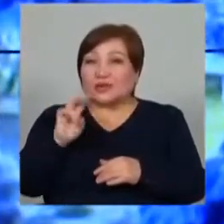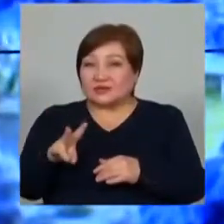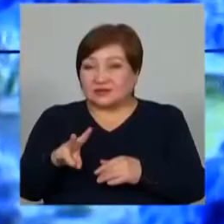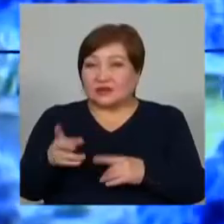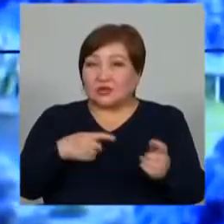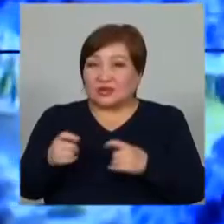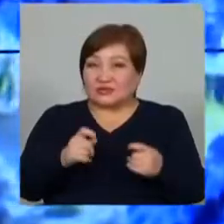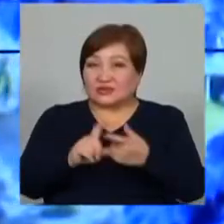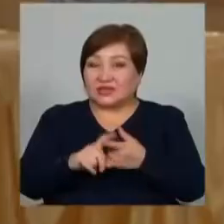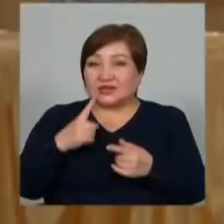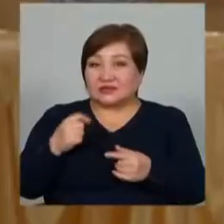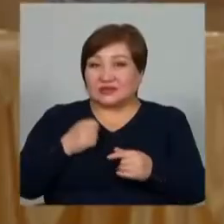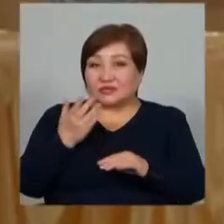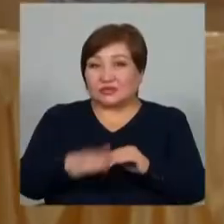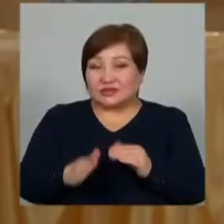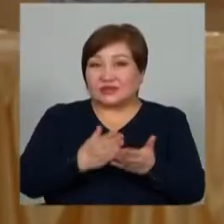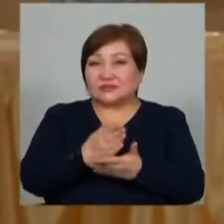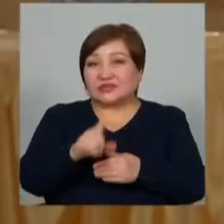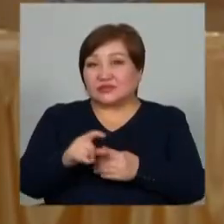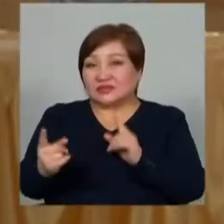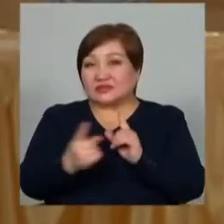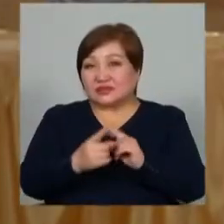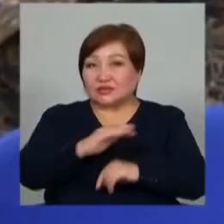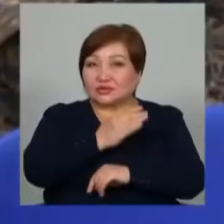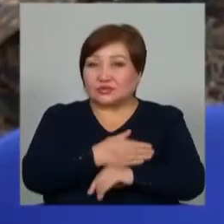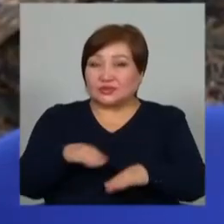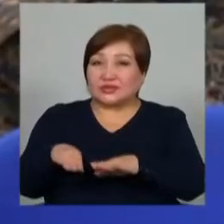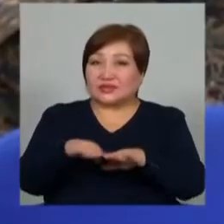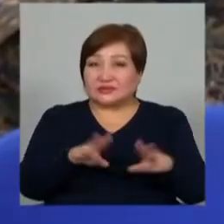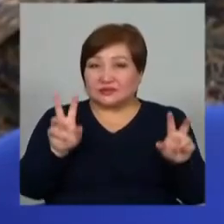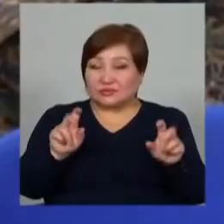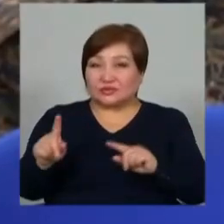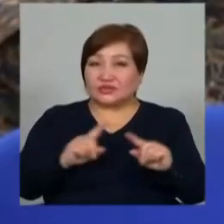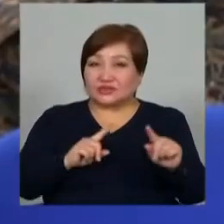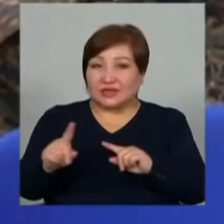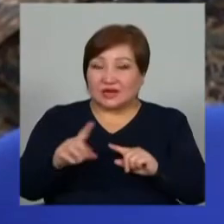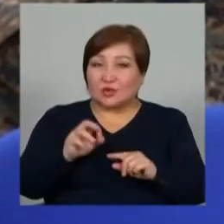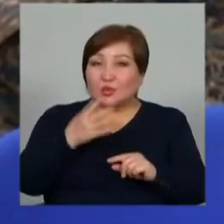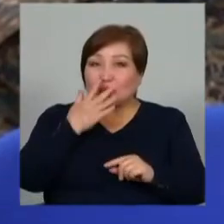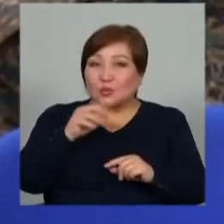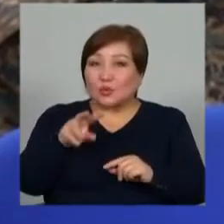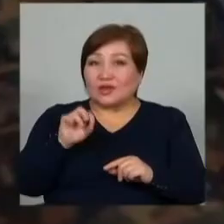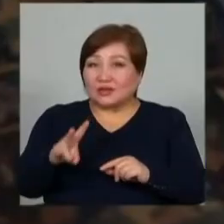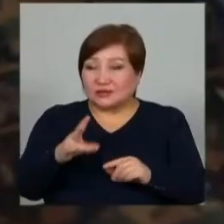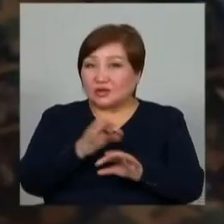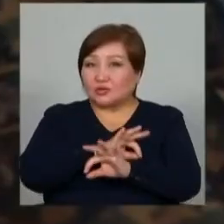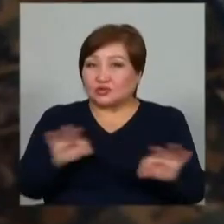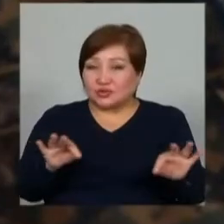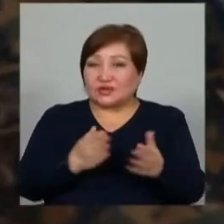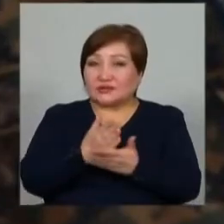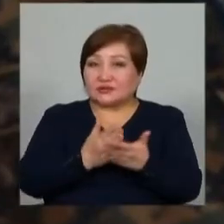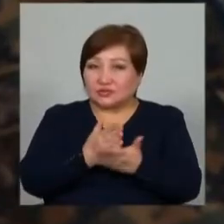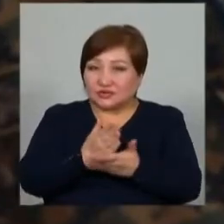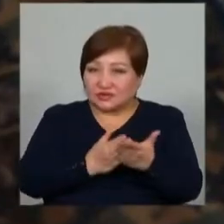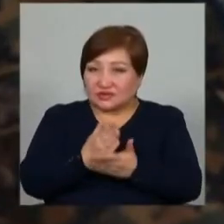қарасты әскери бөлімнің қызметшілерімен кездесті. Күшіміз бірлікте науқан аясында өткен жиында ұлттық ұланның үздік қызмет көрсеткен сардарлар мен